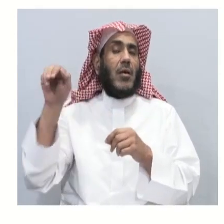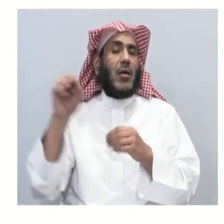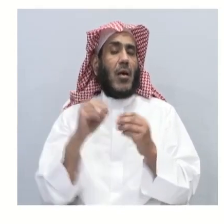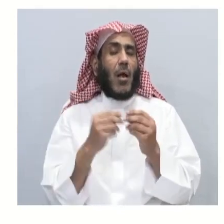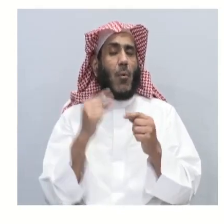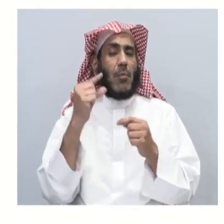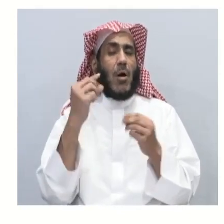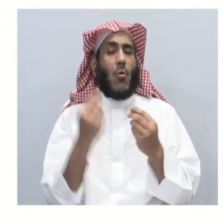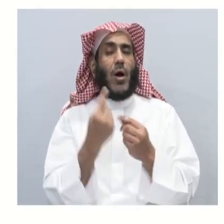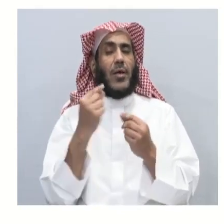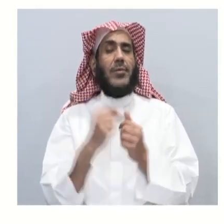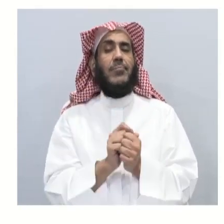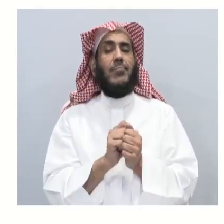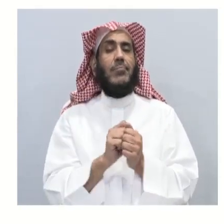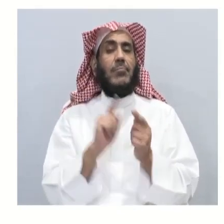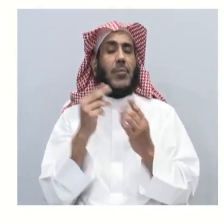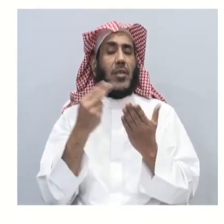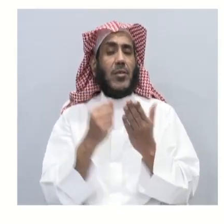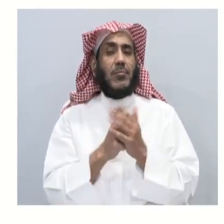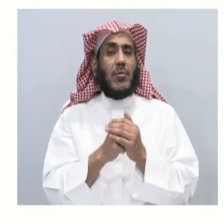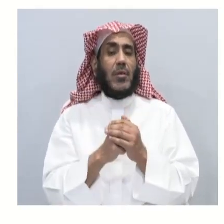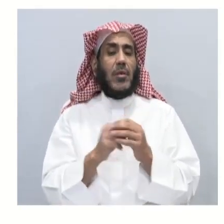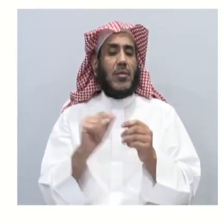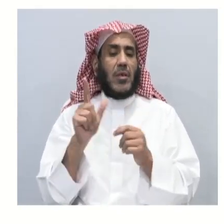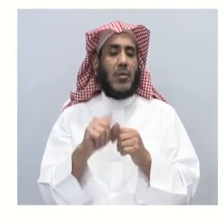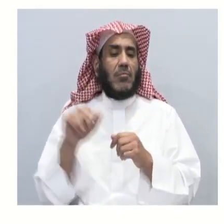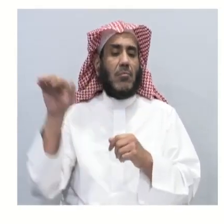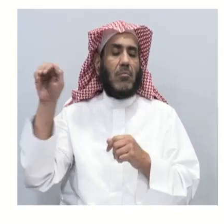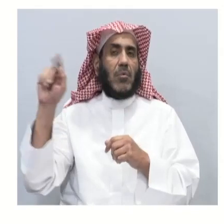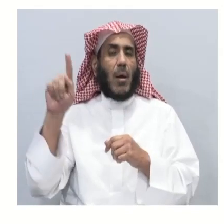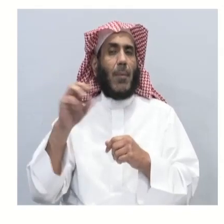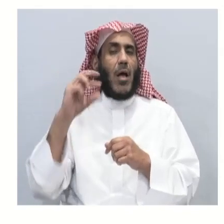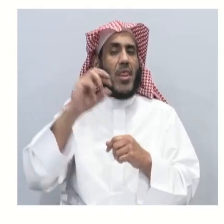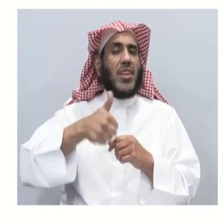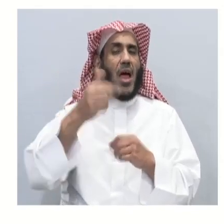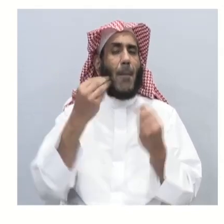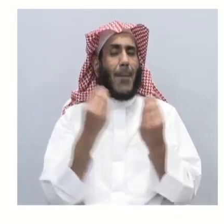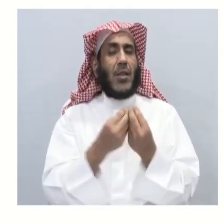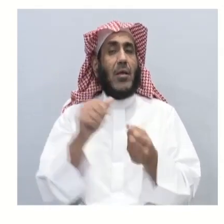كلمة واحدة بهذا الشكل الصحيح. كلمة ألا،